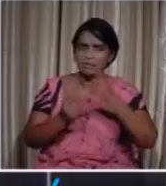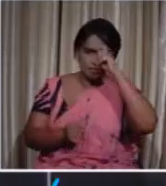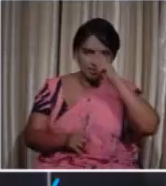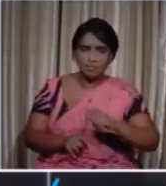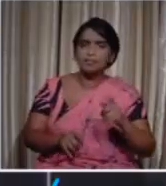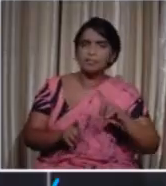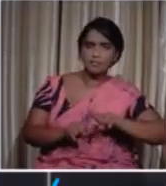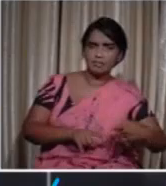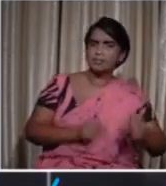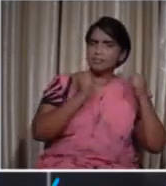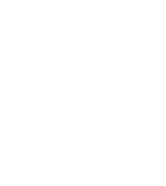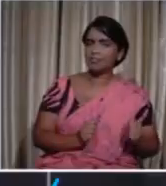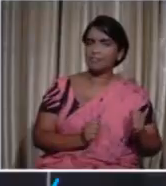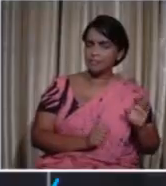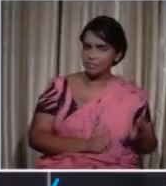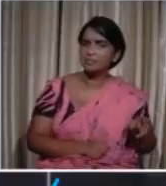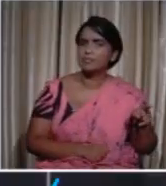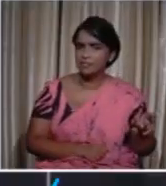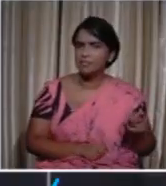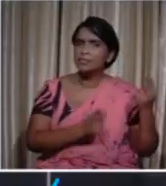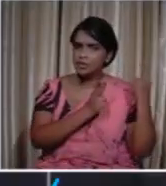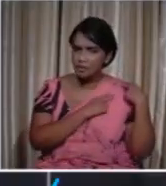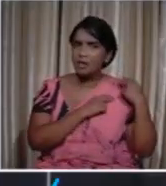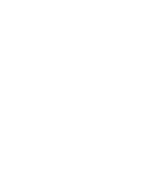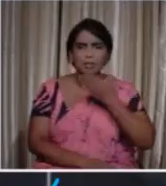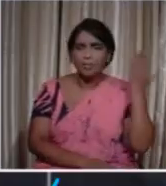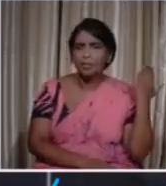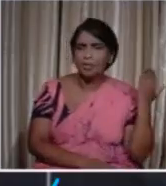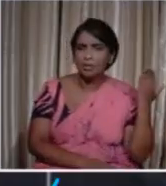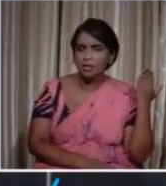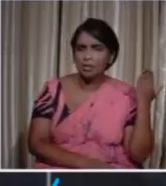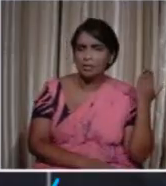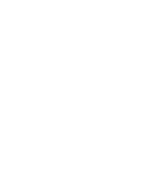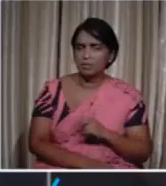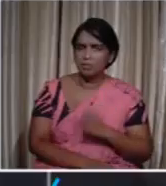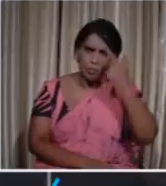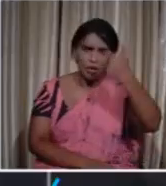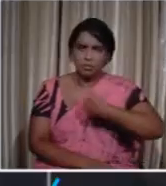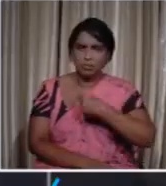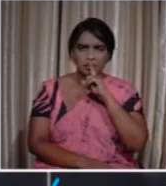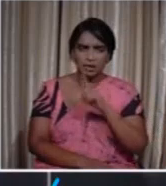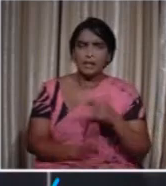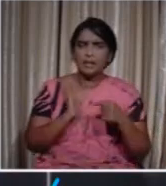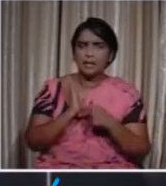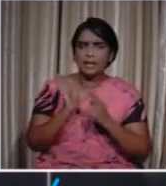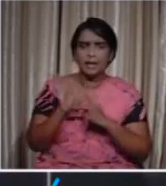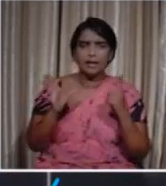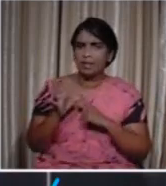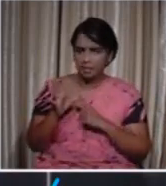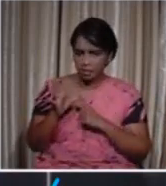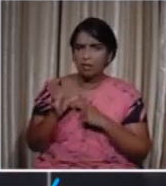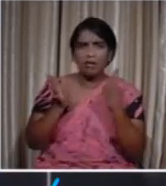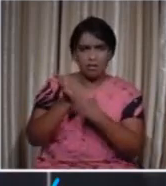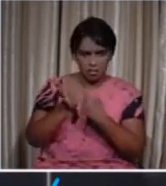ඒ අල්ලපු ආසනේ හිටියේ. එතුමාගේ වගකීම තුනේ මේක නවත්තන්න. මම කතාව මේ කරන්නේ. මේ TNA මන්ත්‍රු කියන එකට